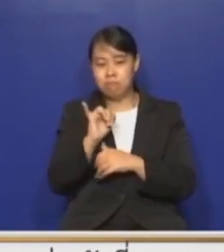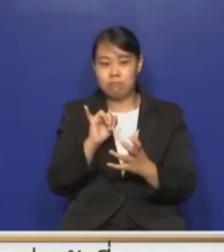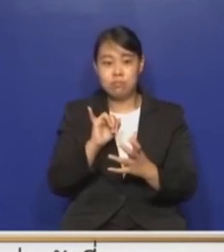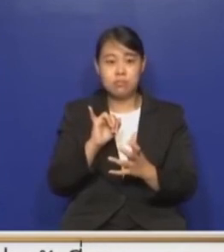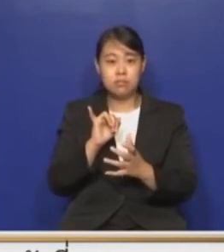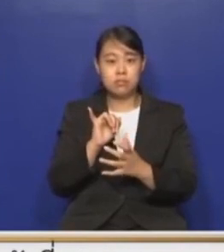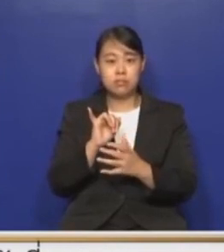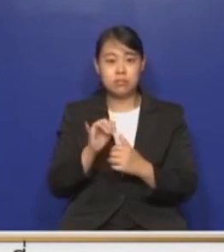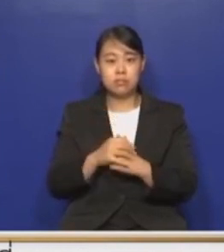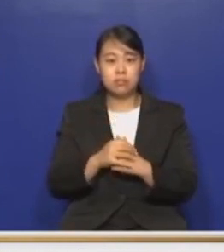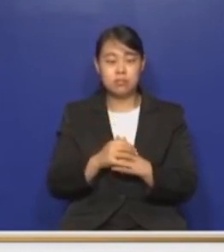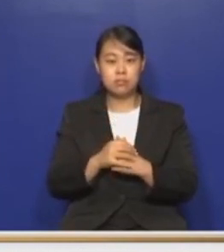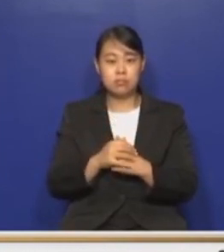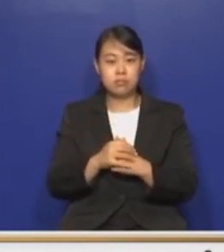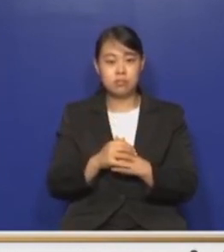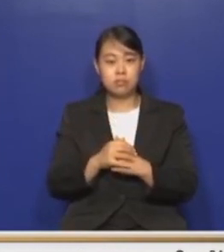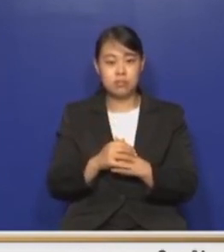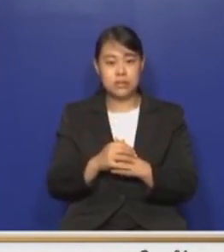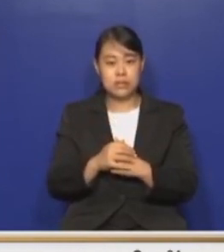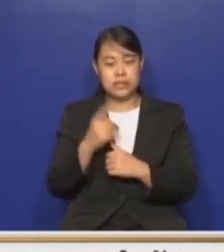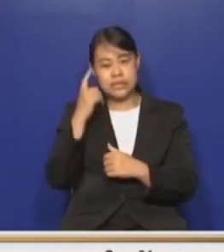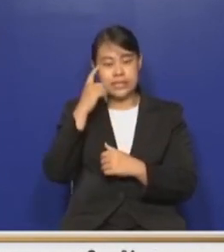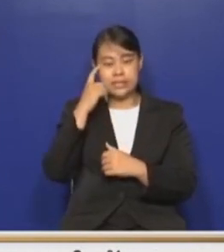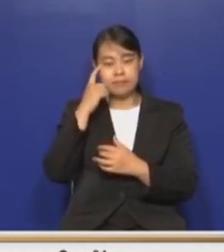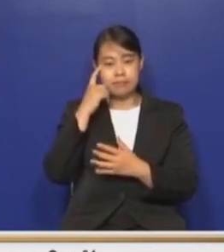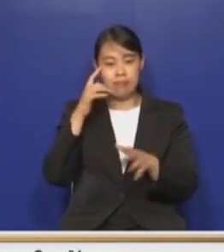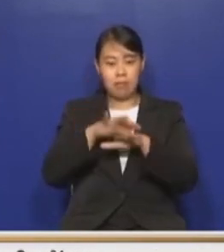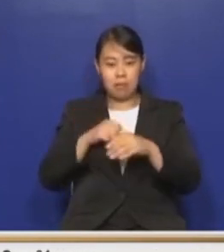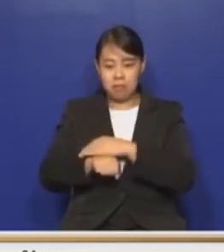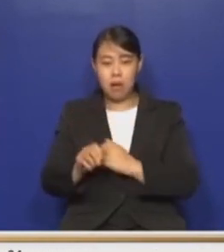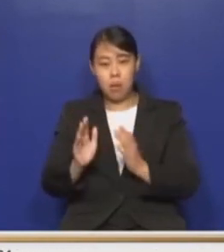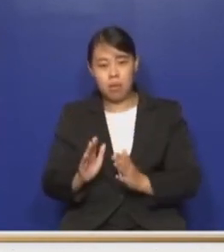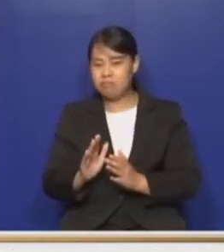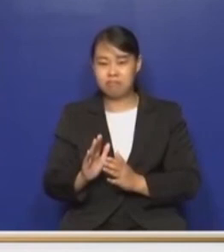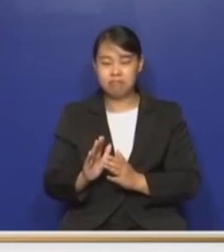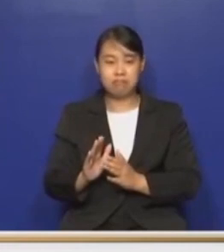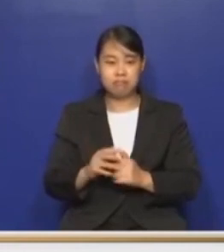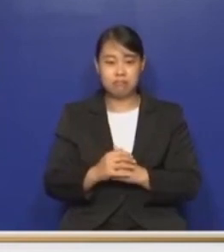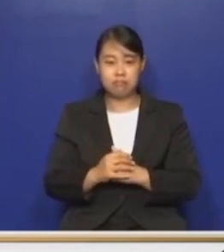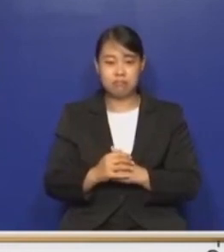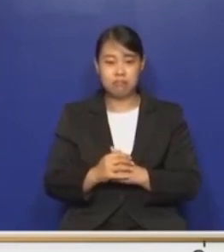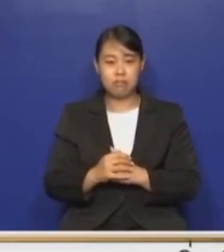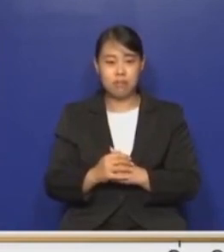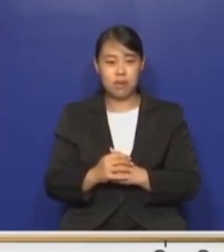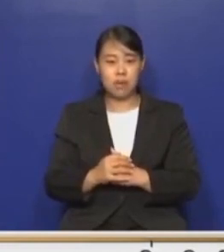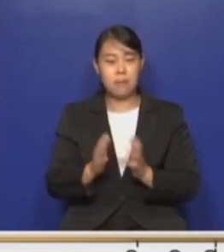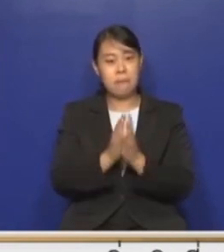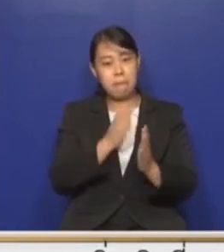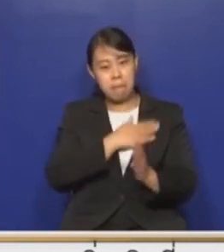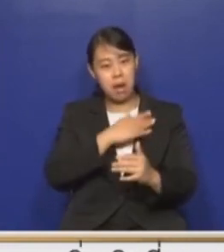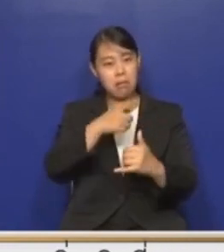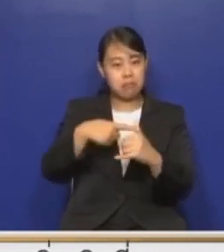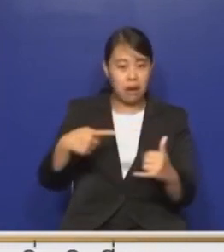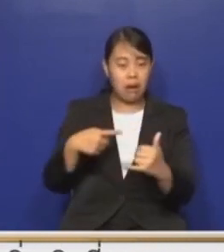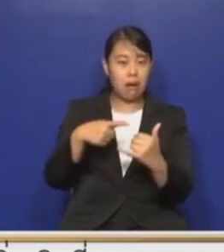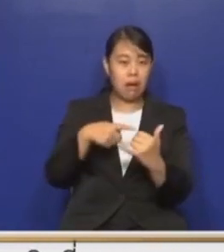งที่ไม่ควรจะเกิดเป็มนุย์ดวยสามไปที่ทำรายในสิงที่พวกเราขรบนับถื